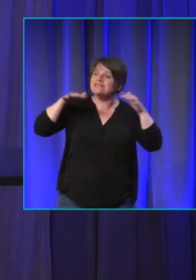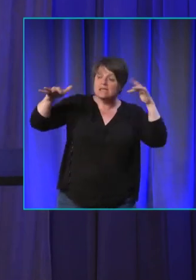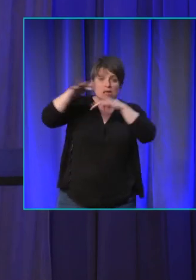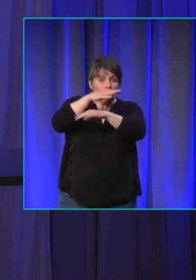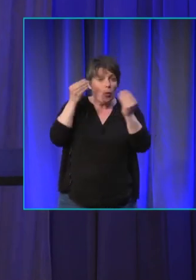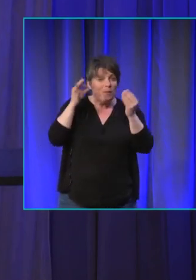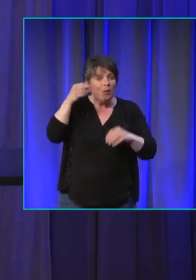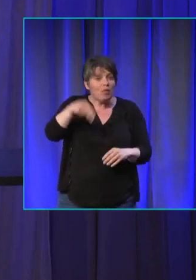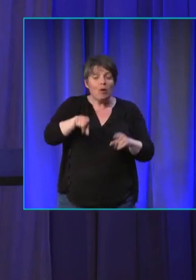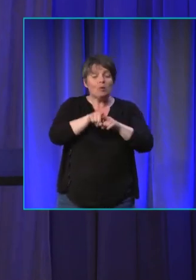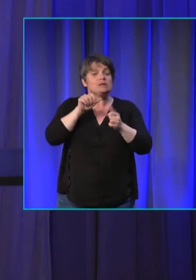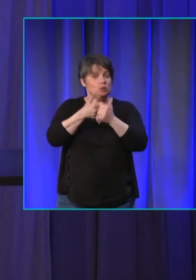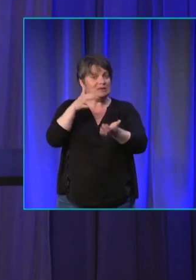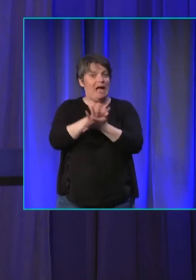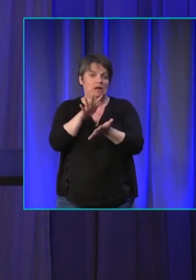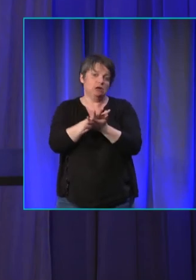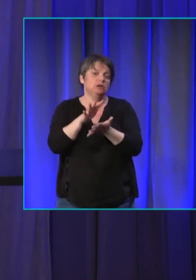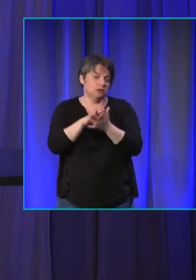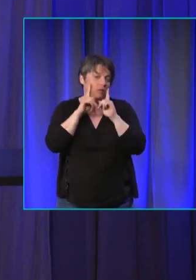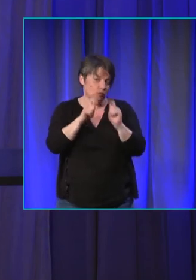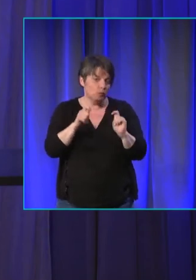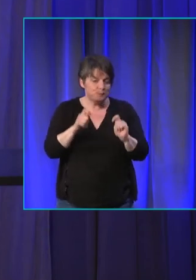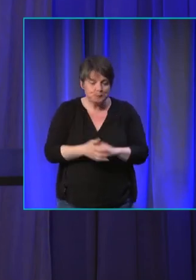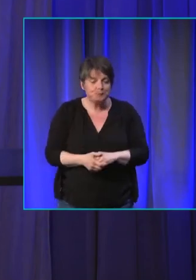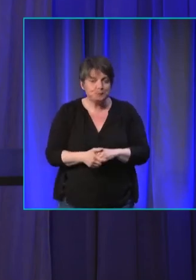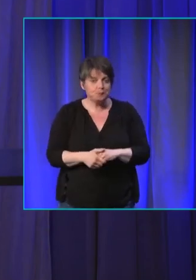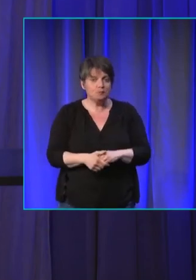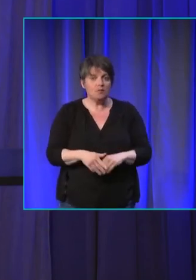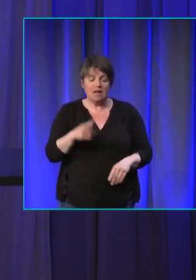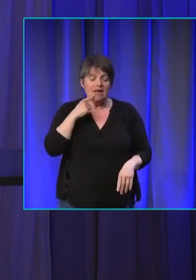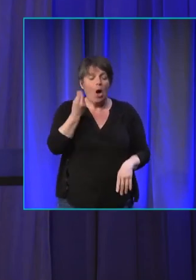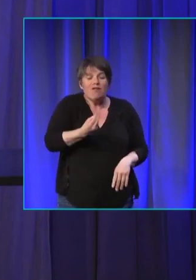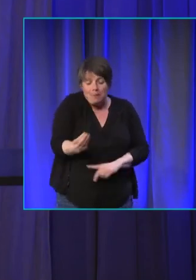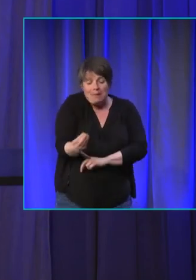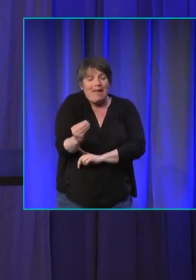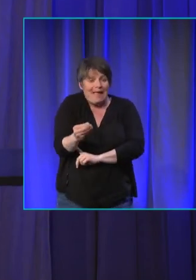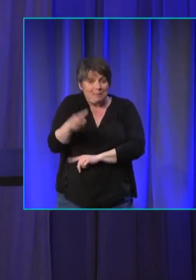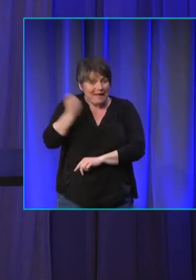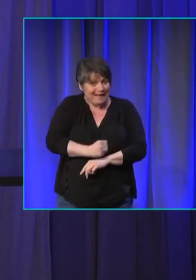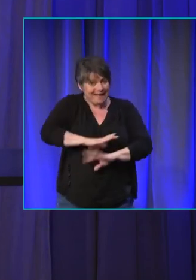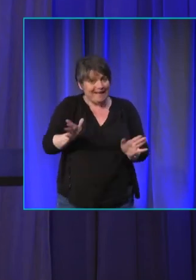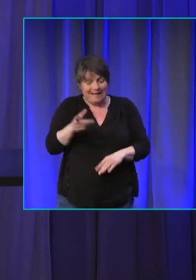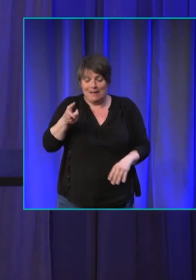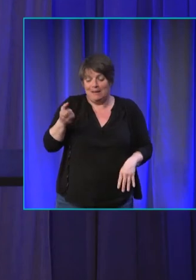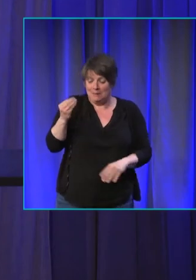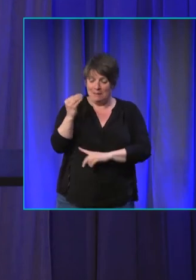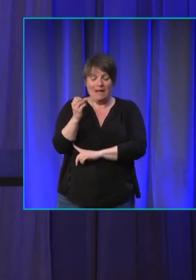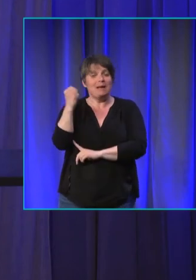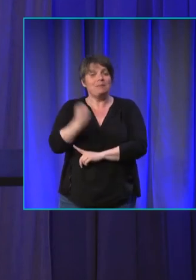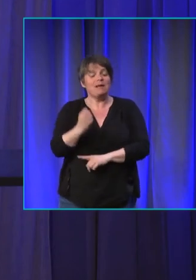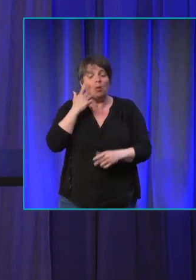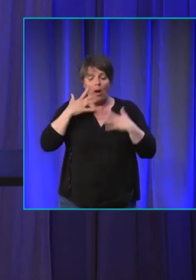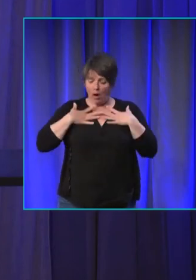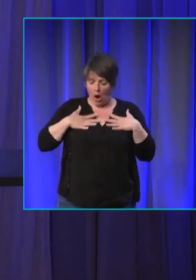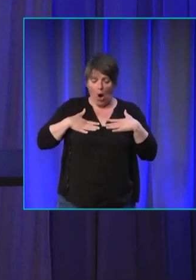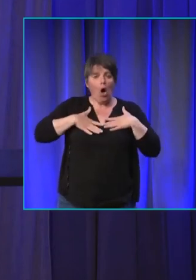l'âge. Très, très important. Et c'est pire chez le nouveau-né, parce que le nouveau-né, il a une